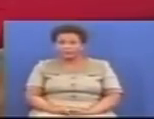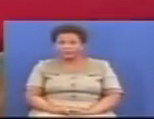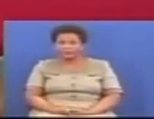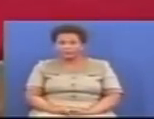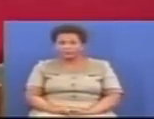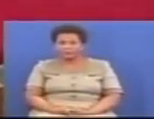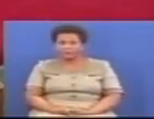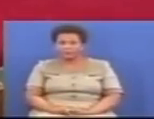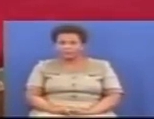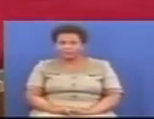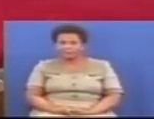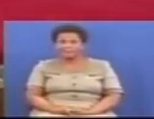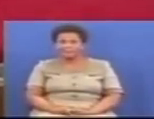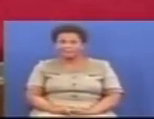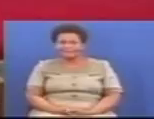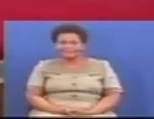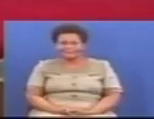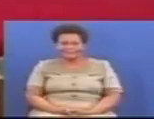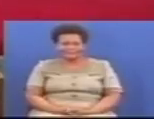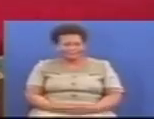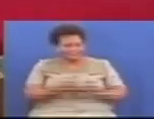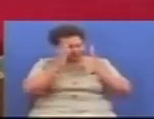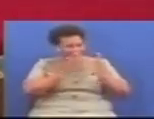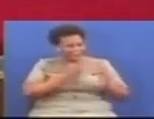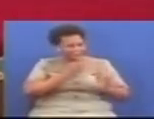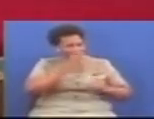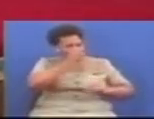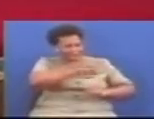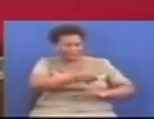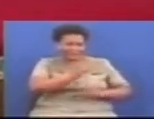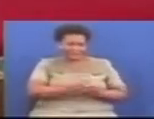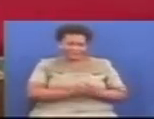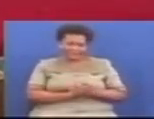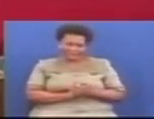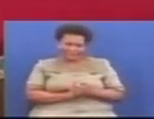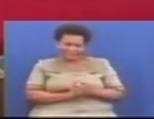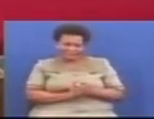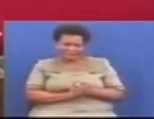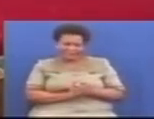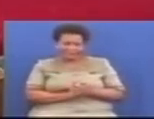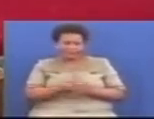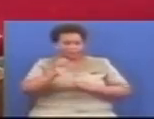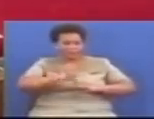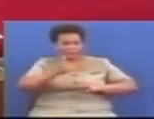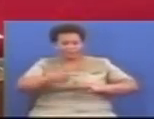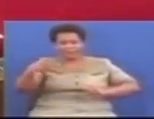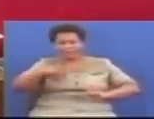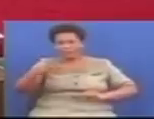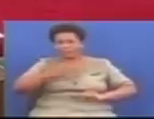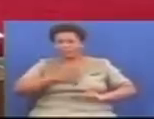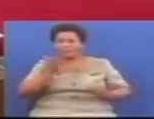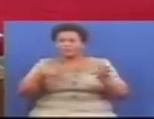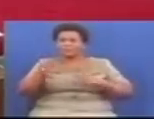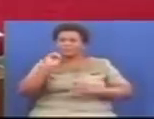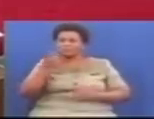Asante Mheshimiwa Spika. Mheshimiwa Spika, kwa niaba ya Waziri wa Nchi, Ofisi ya Rais